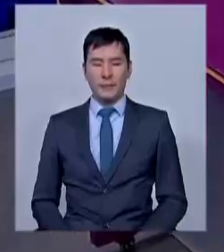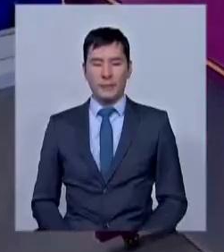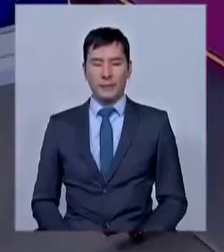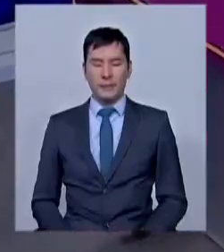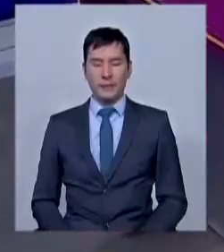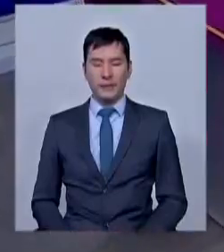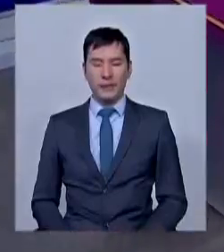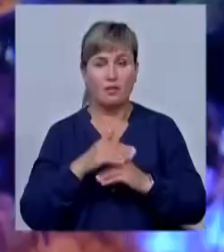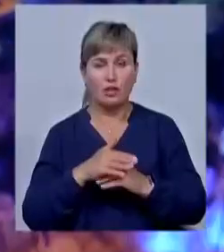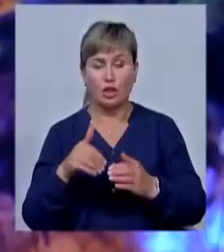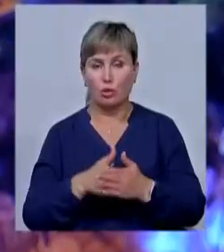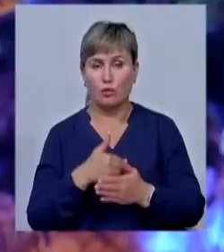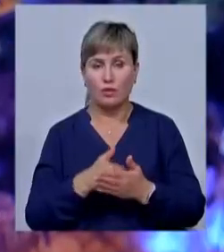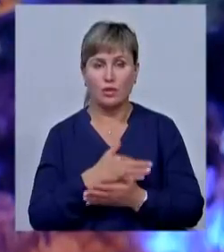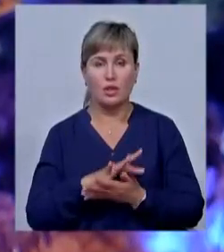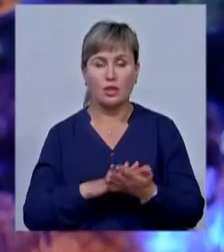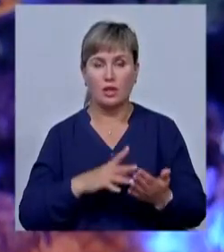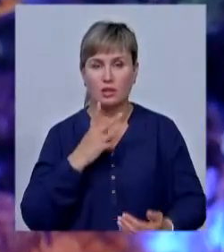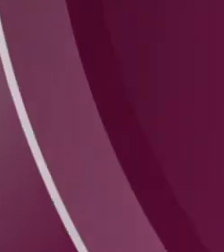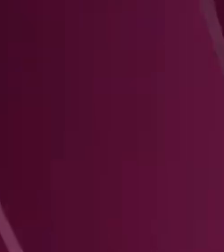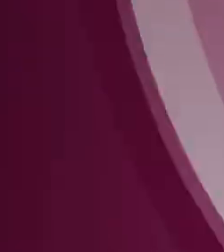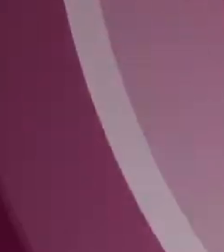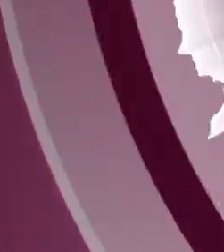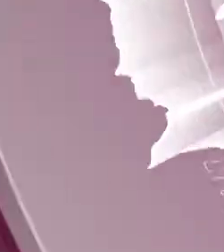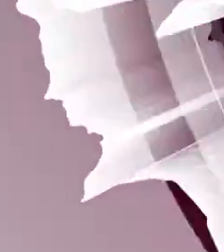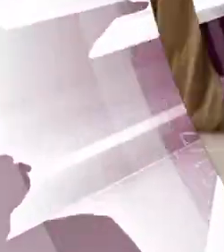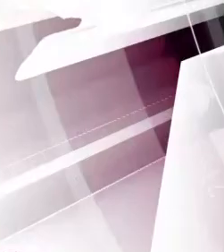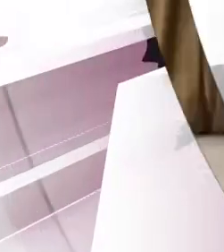Продолжим информационный час. Не переключайтесь.